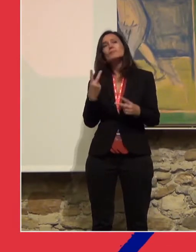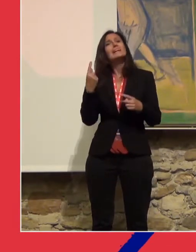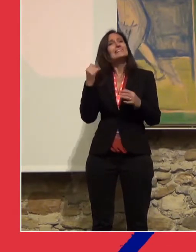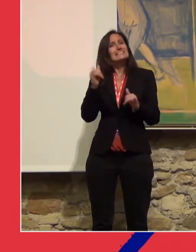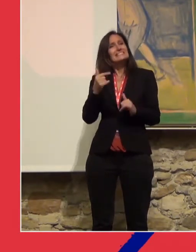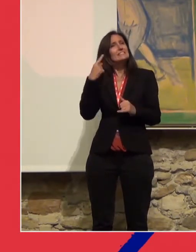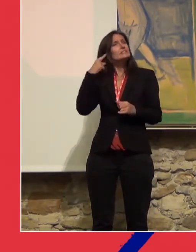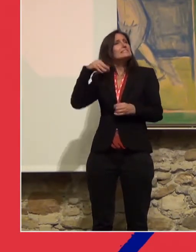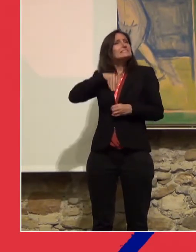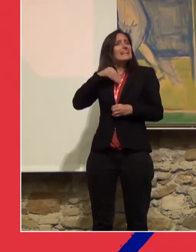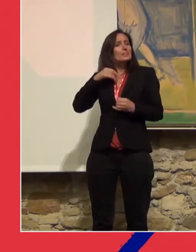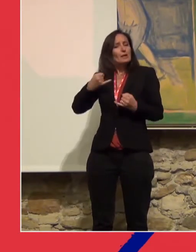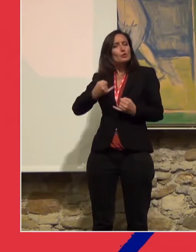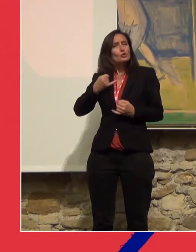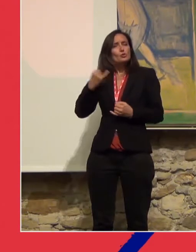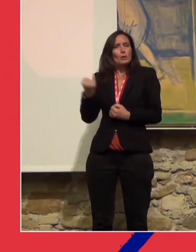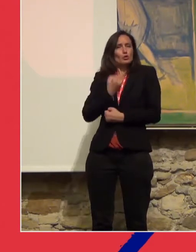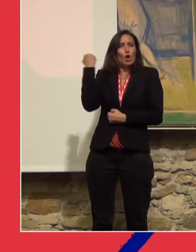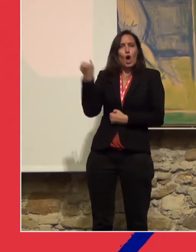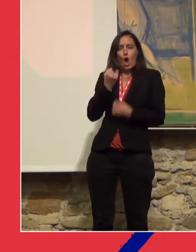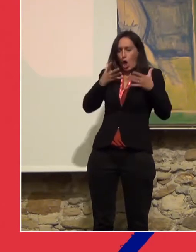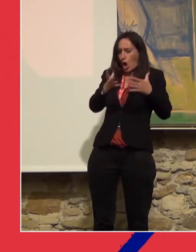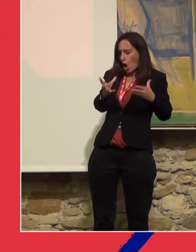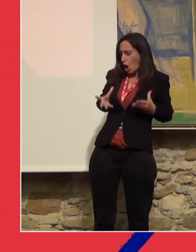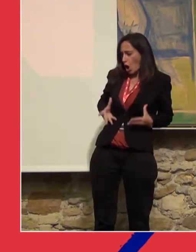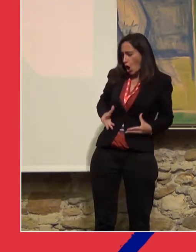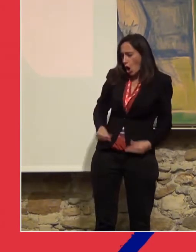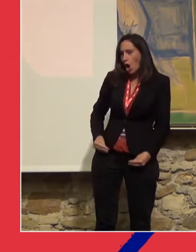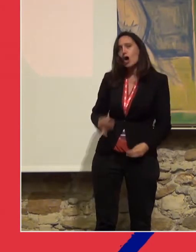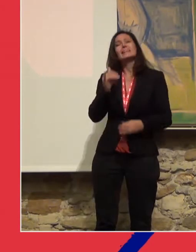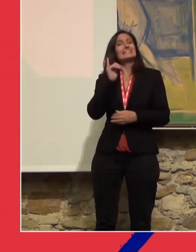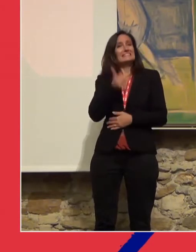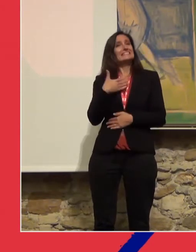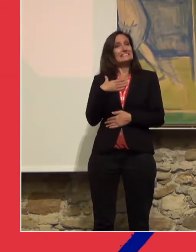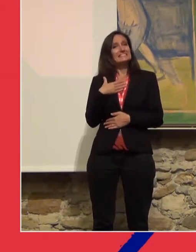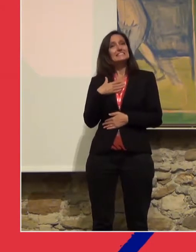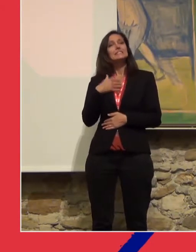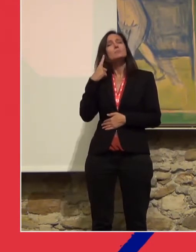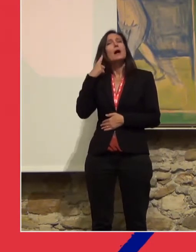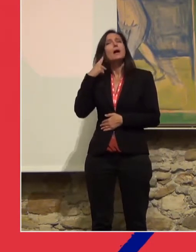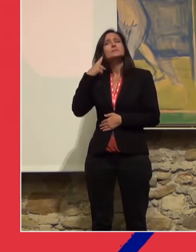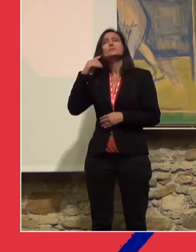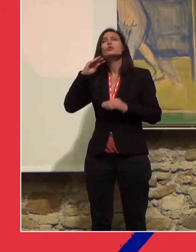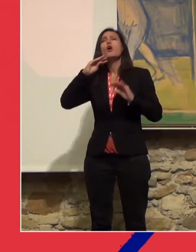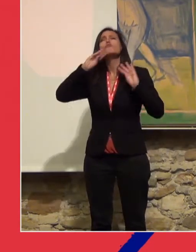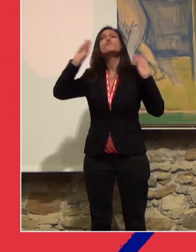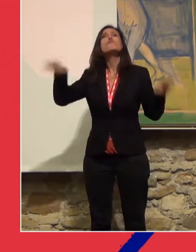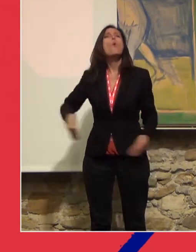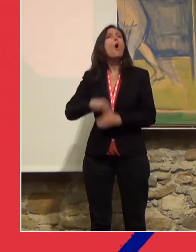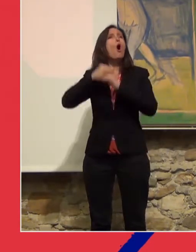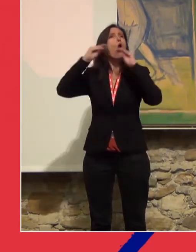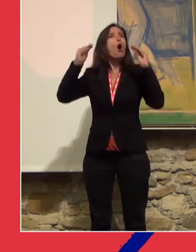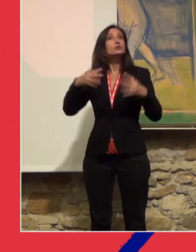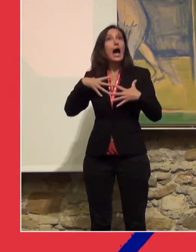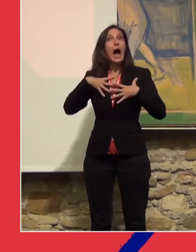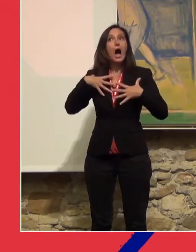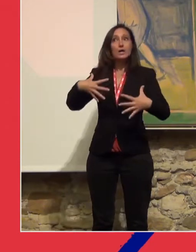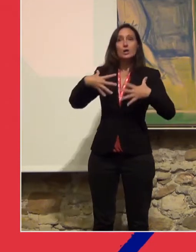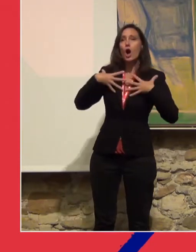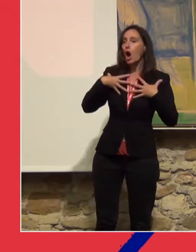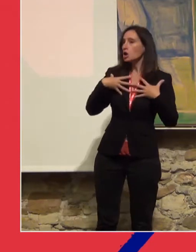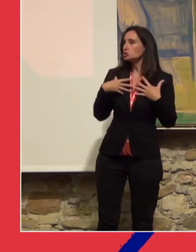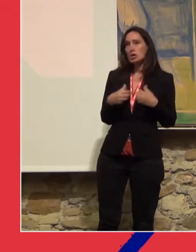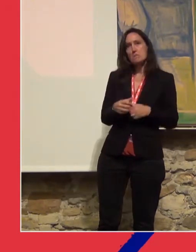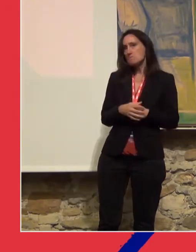provavo il terrore del nulla, l'angoscia del niente. Sapevo con chiarezza che stavo per